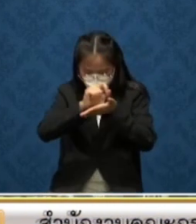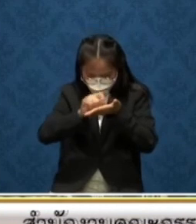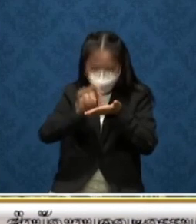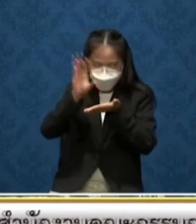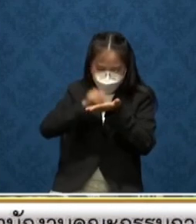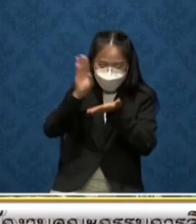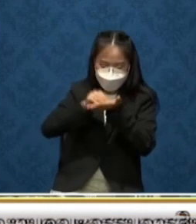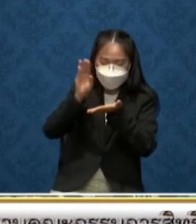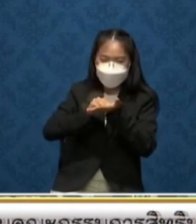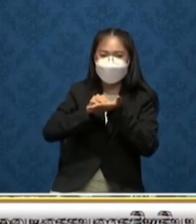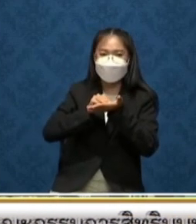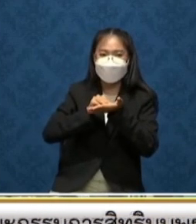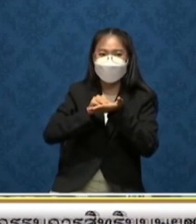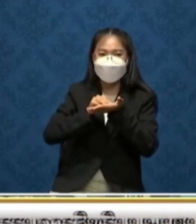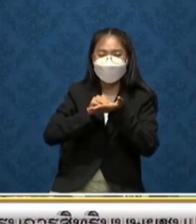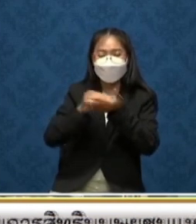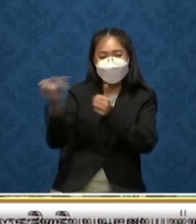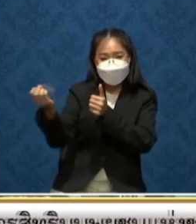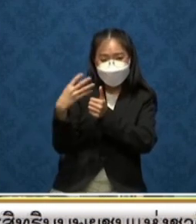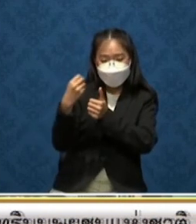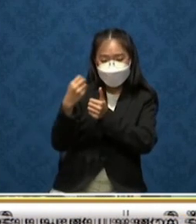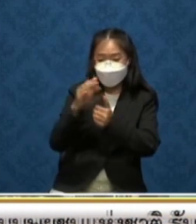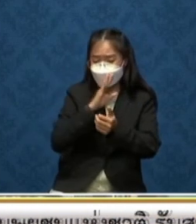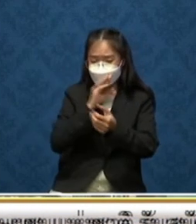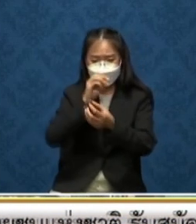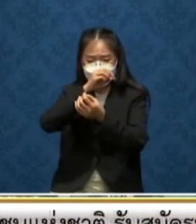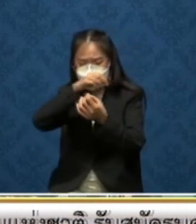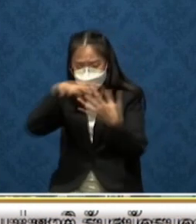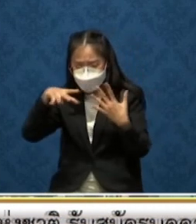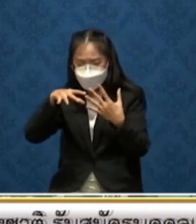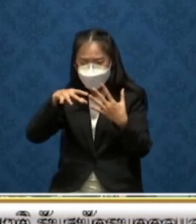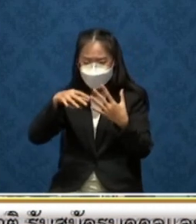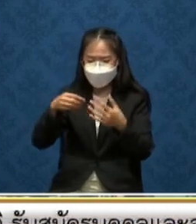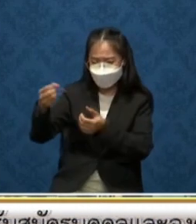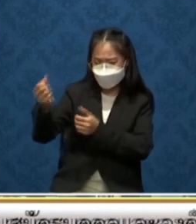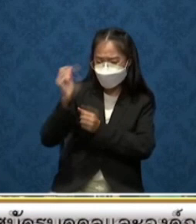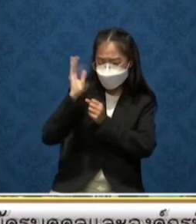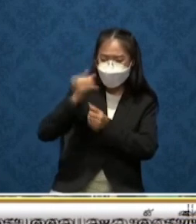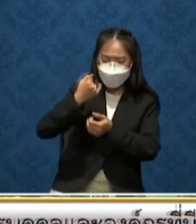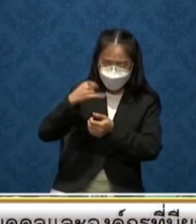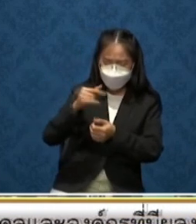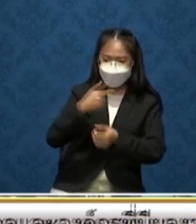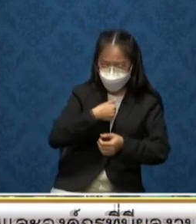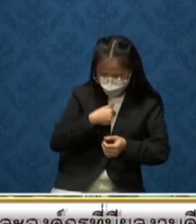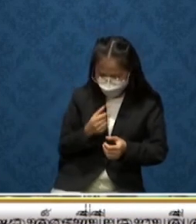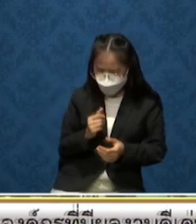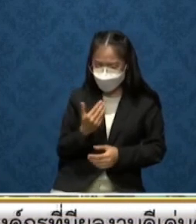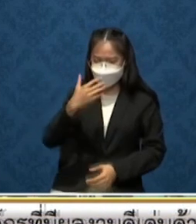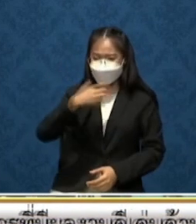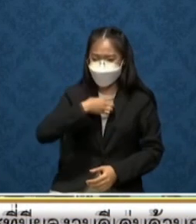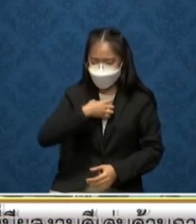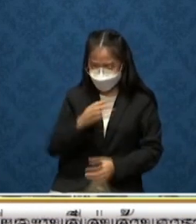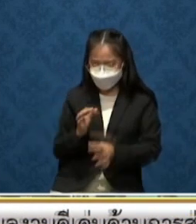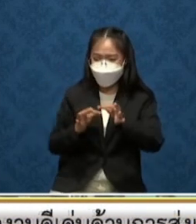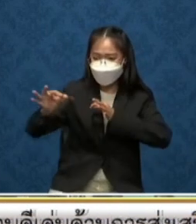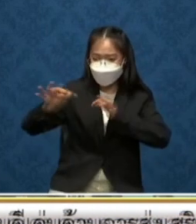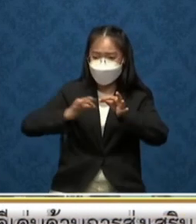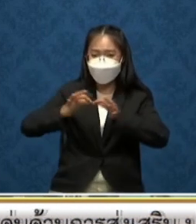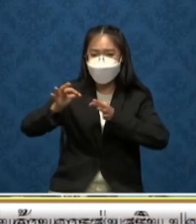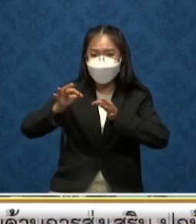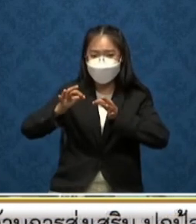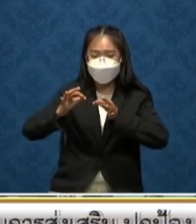ค่ะเป็นสินค้าชุมชนที่ทีมข่าวยุคนคัดสรรมาเป็นอย่างดีนะคะรสชาติอร่อยมากค่ะและยัง